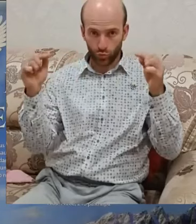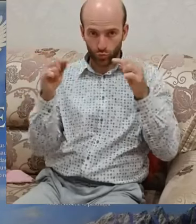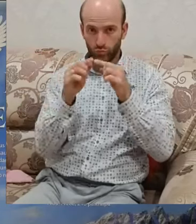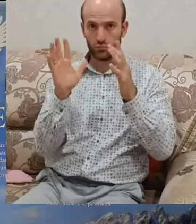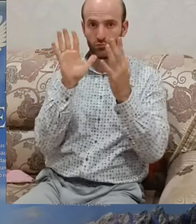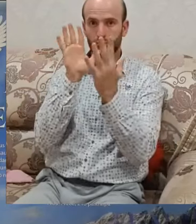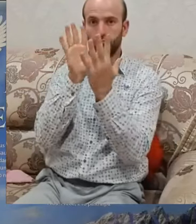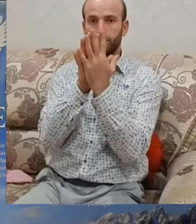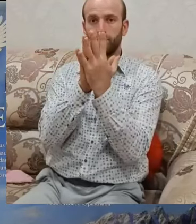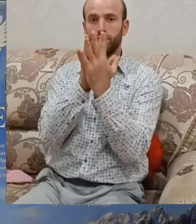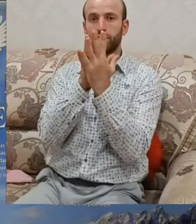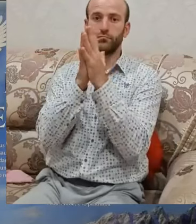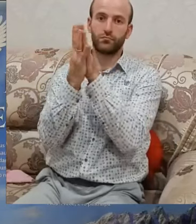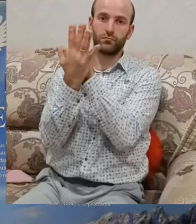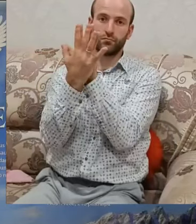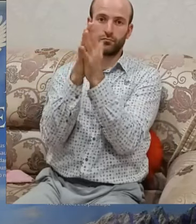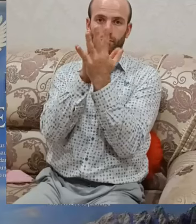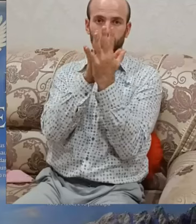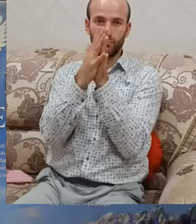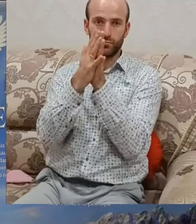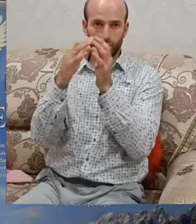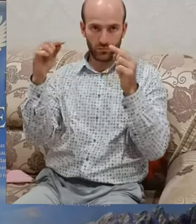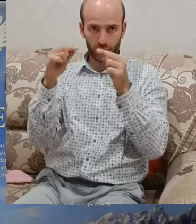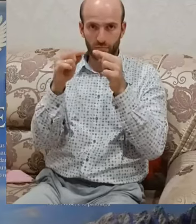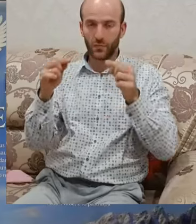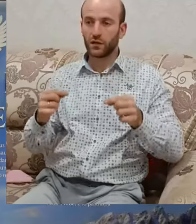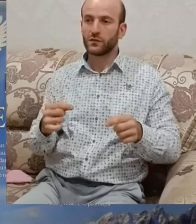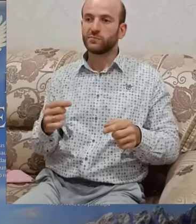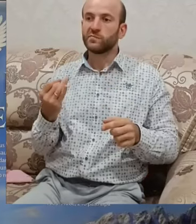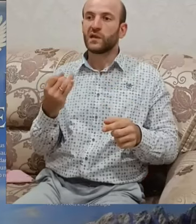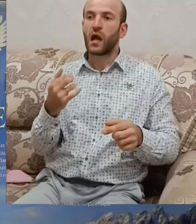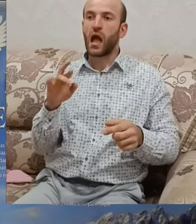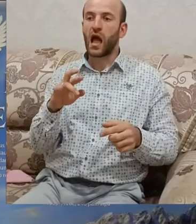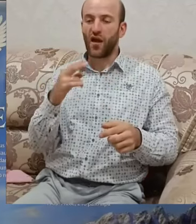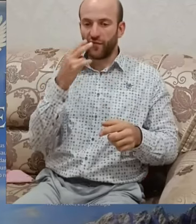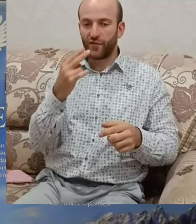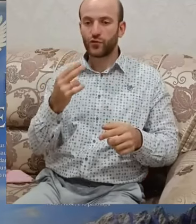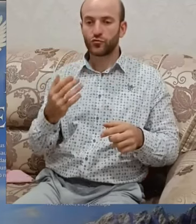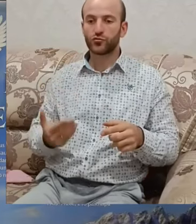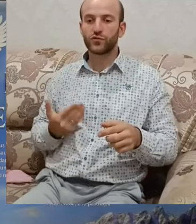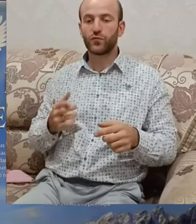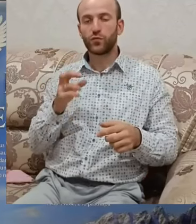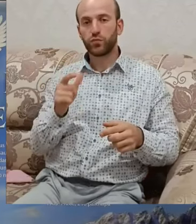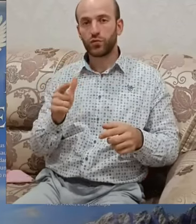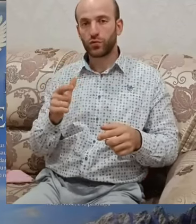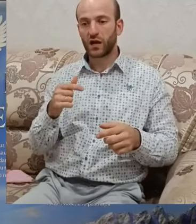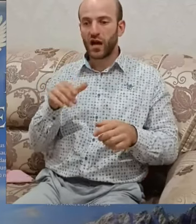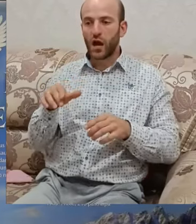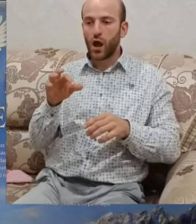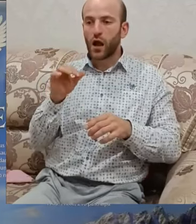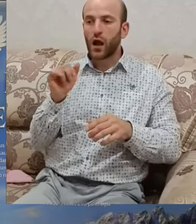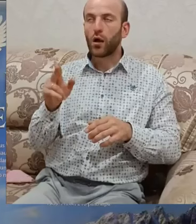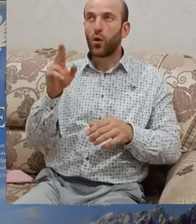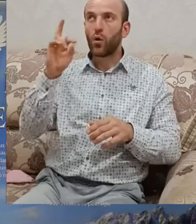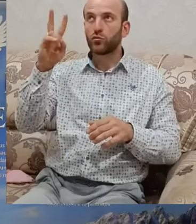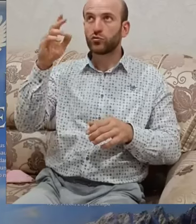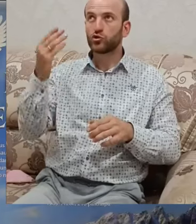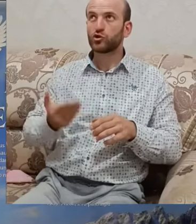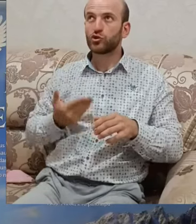matau gyvą Dievą. И я вижу живого Бога. Judantį tame. Движущегося в этом. Kad įrodytų, в том,